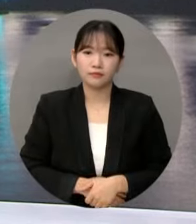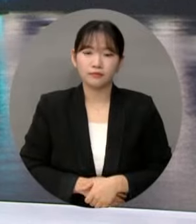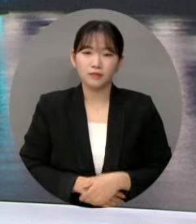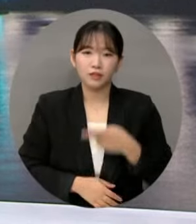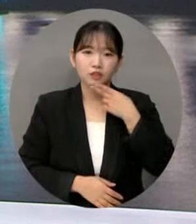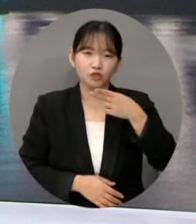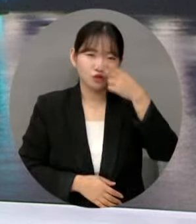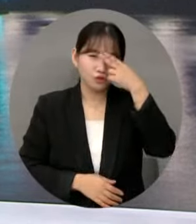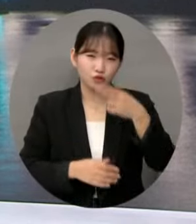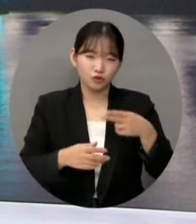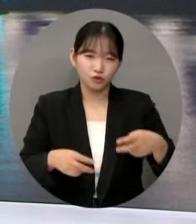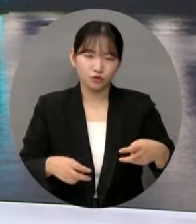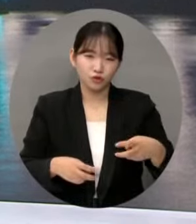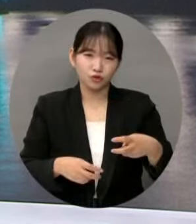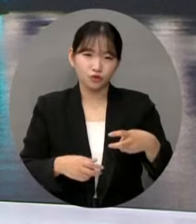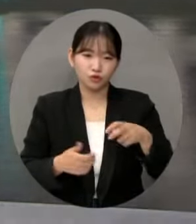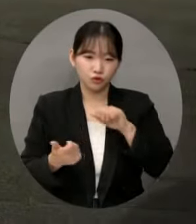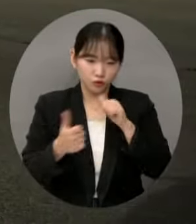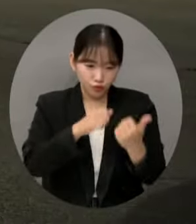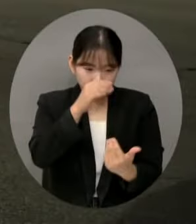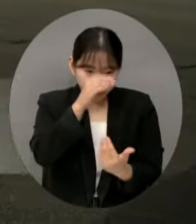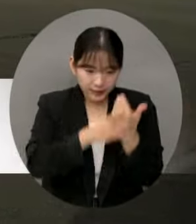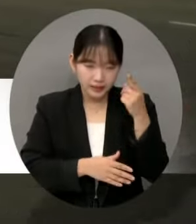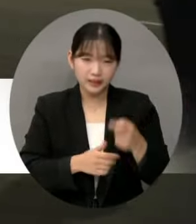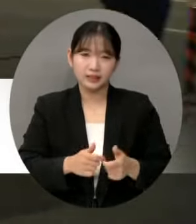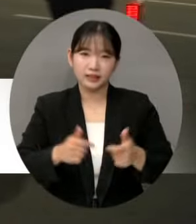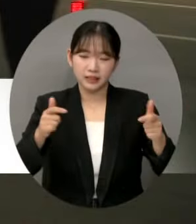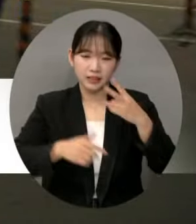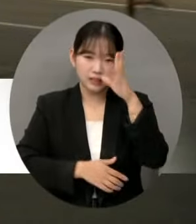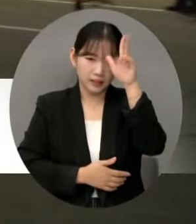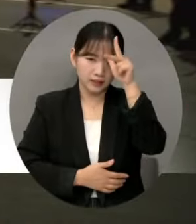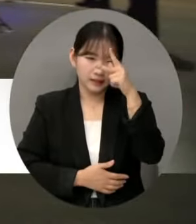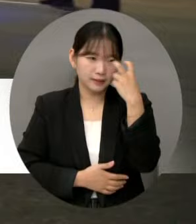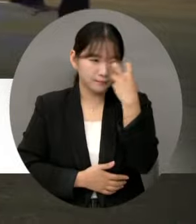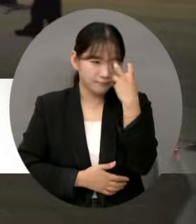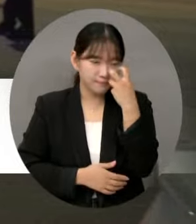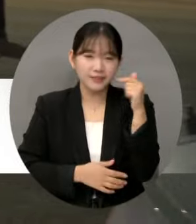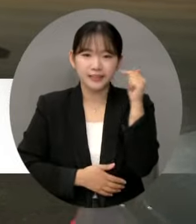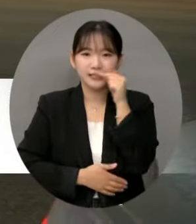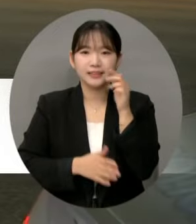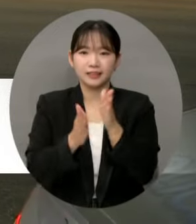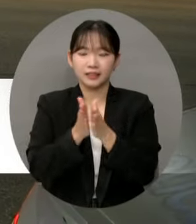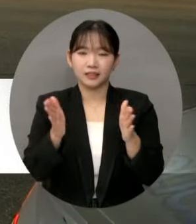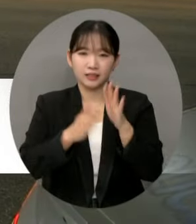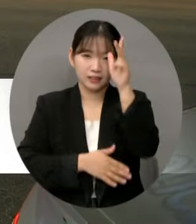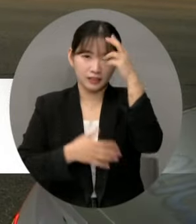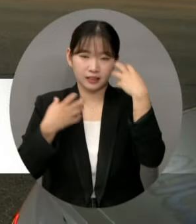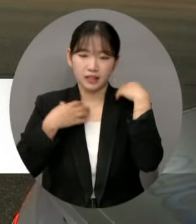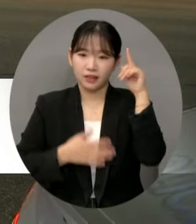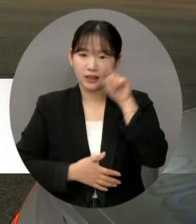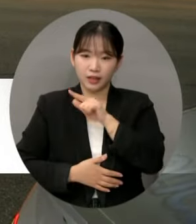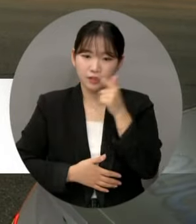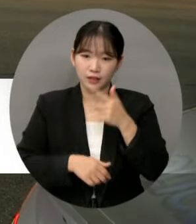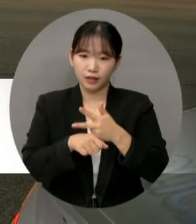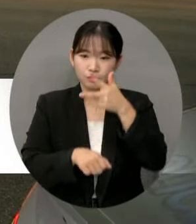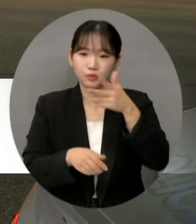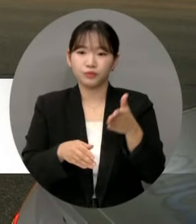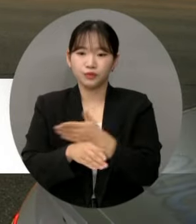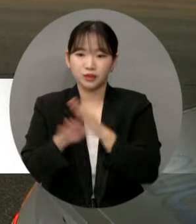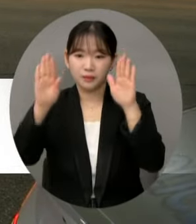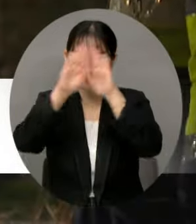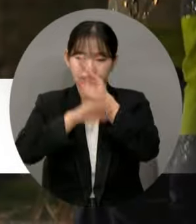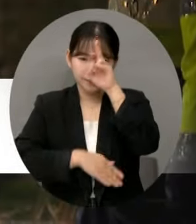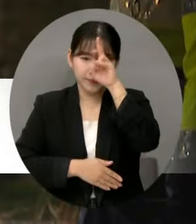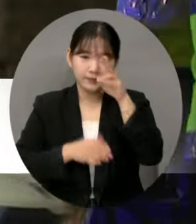음주 사망 사고가 증가함에 따라 경찰이 일제 단속에 나섭니다 전남 경찰청은 내일 저녁 7시부터는